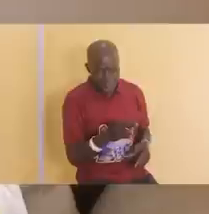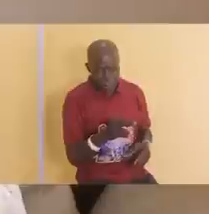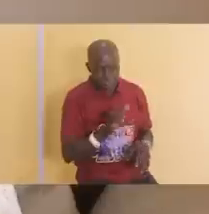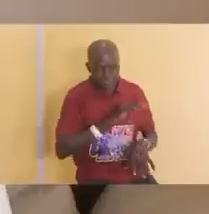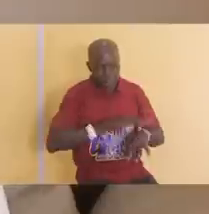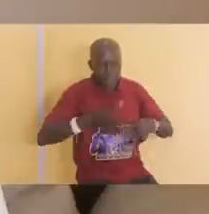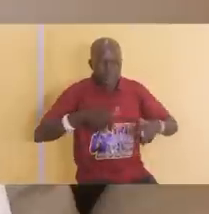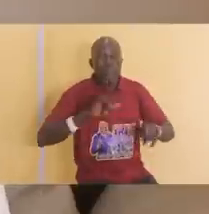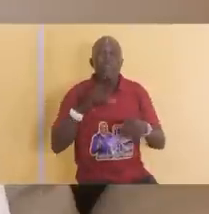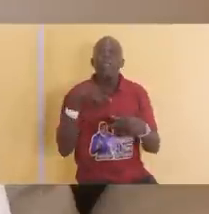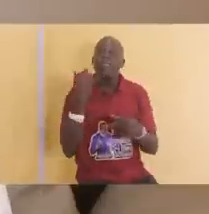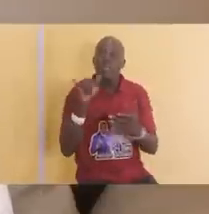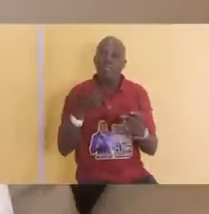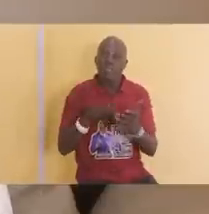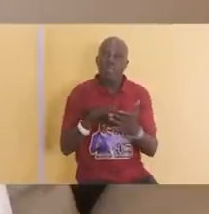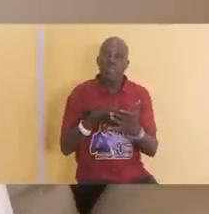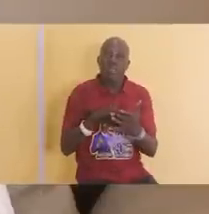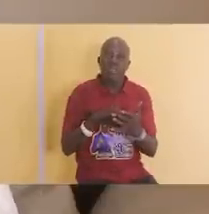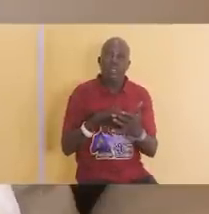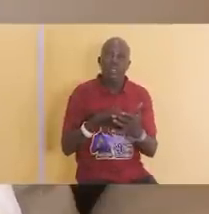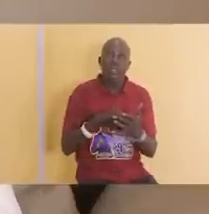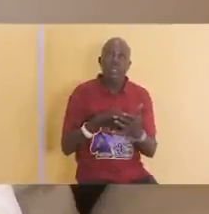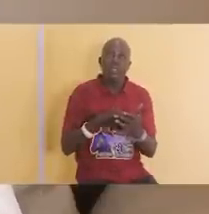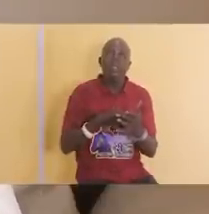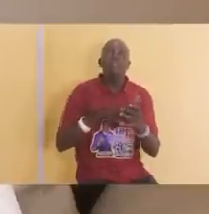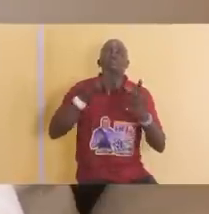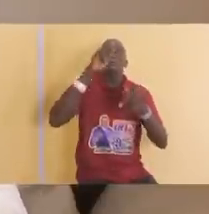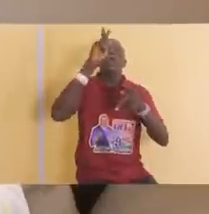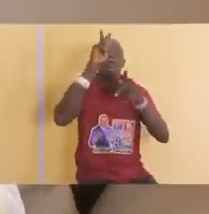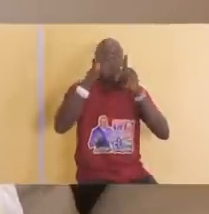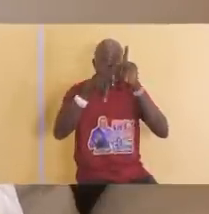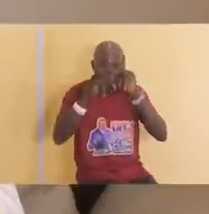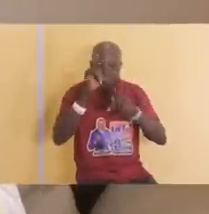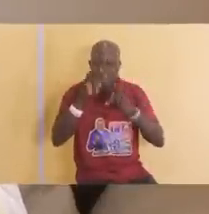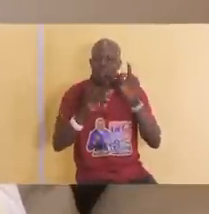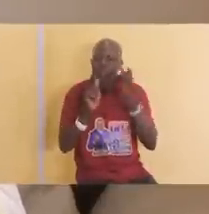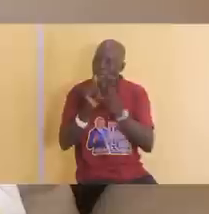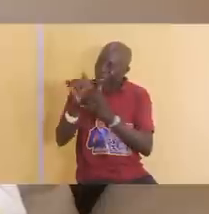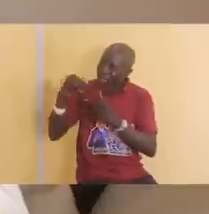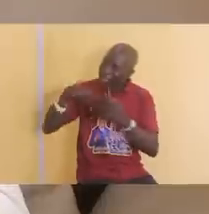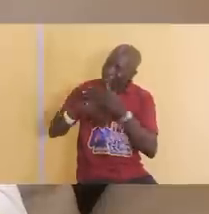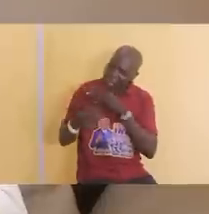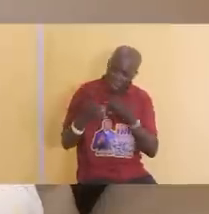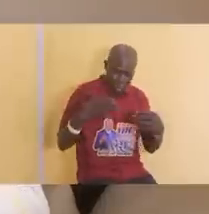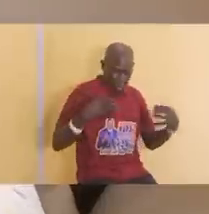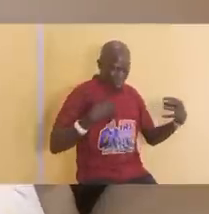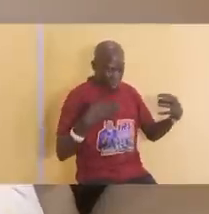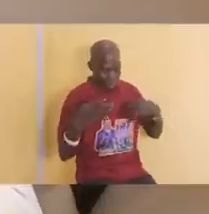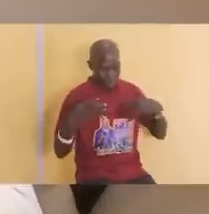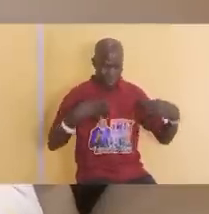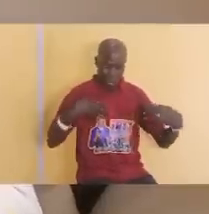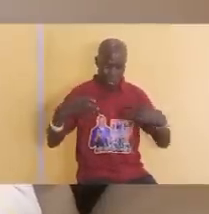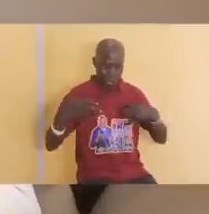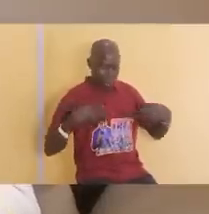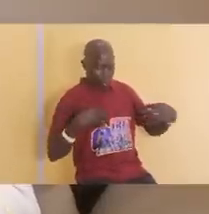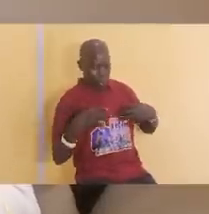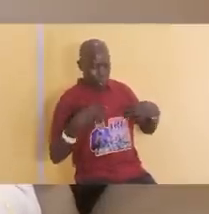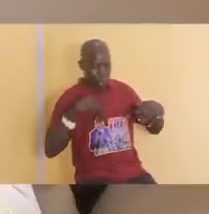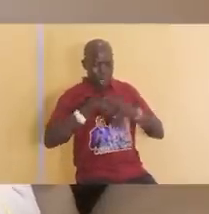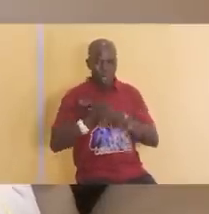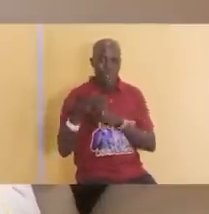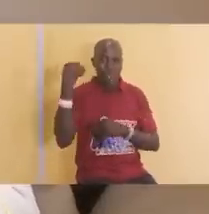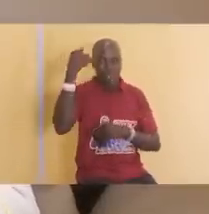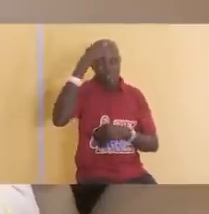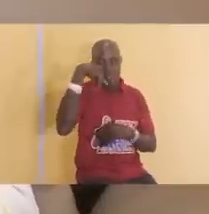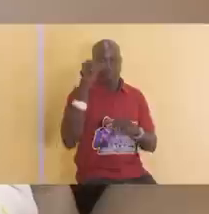sir. Let me say it one again. Àwọn tí máa ń comment ní orí Facebook. The people that comment on Facebook. Tí wọ́n á